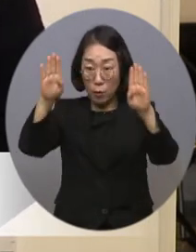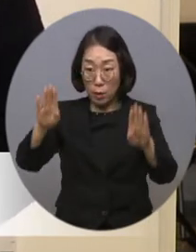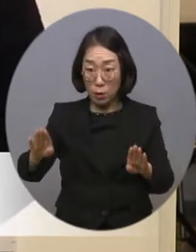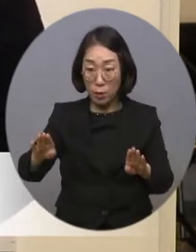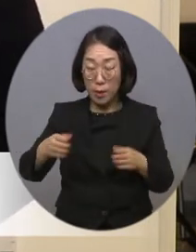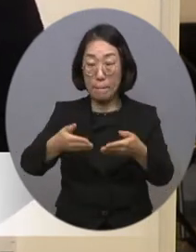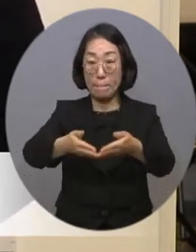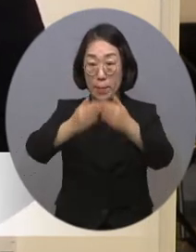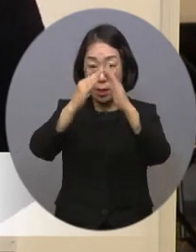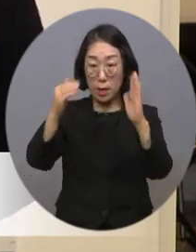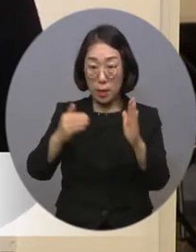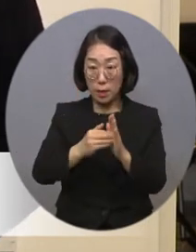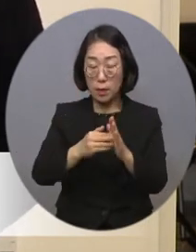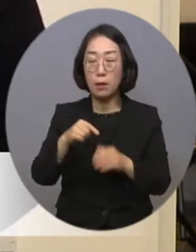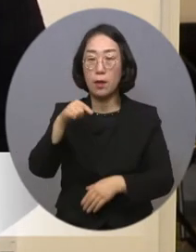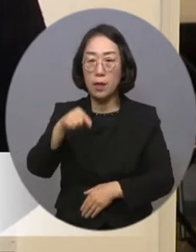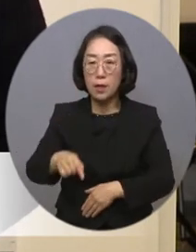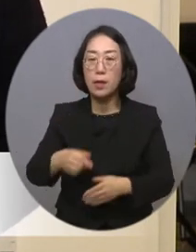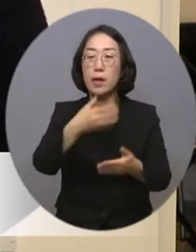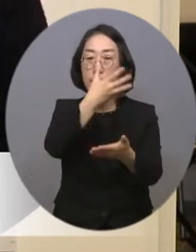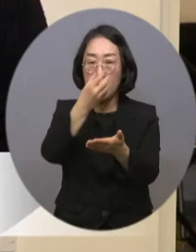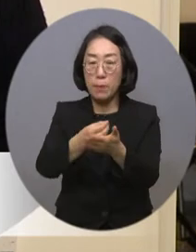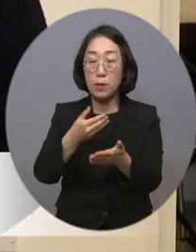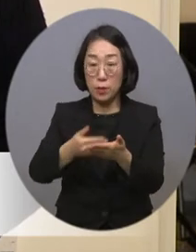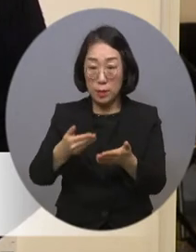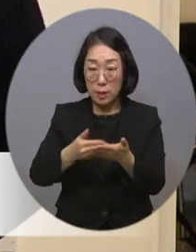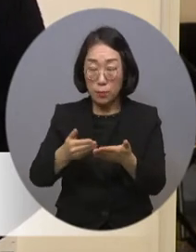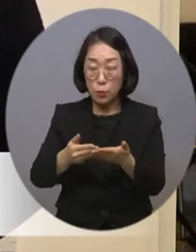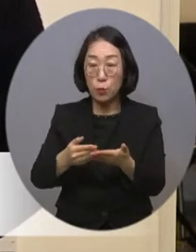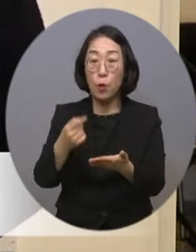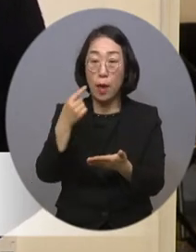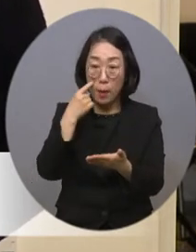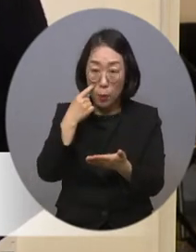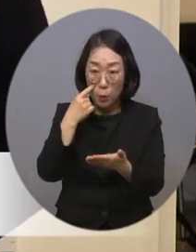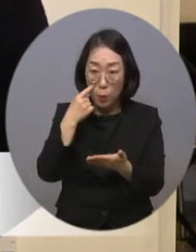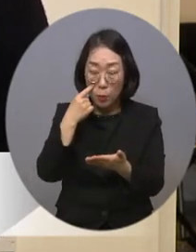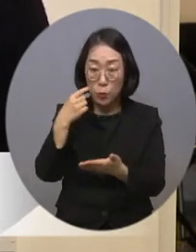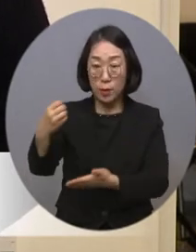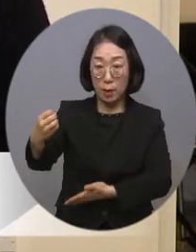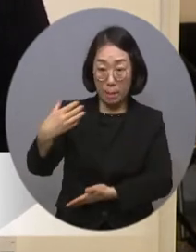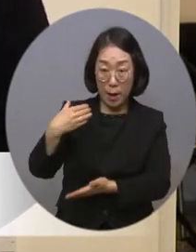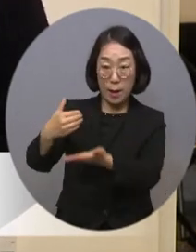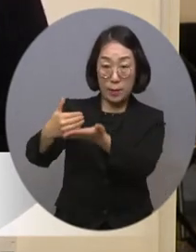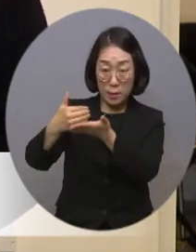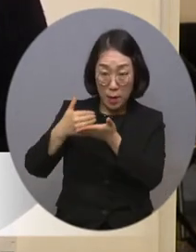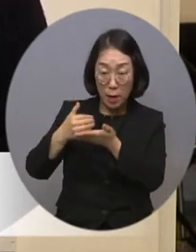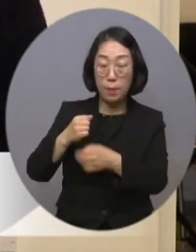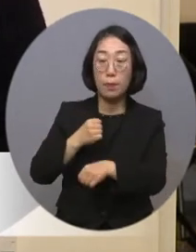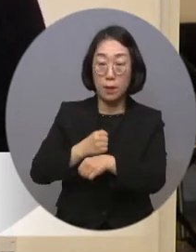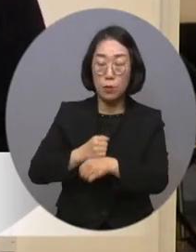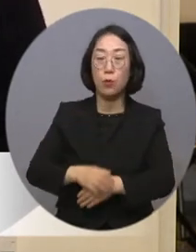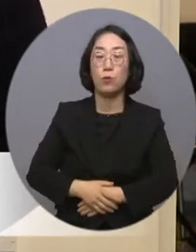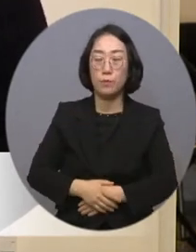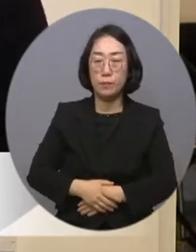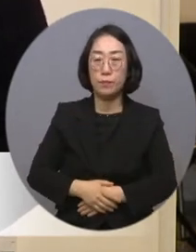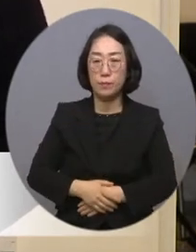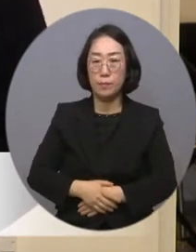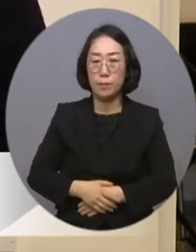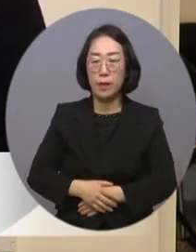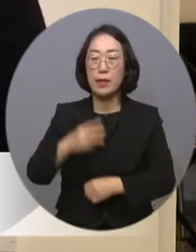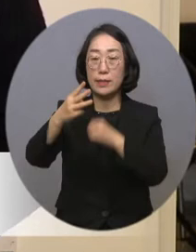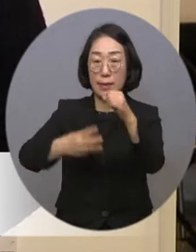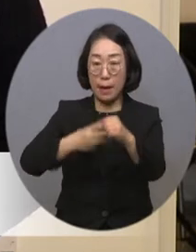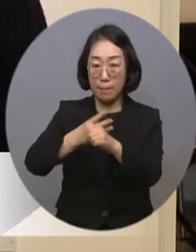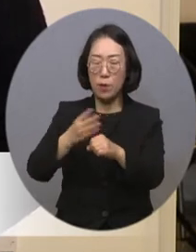박상태 작가도 도성 풍경을 한번 그림으로 표현해서 전시를 했으면 좋겠다 이런 이야기가 있어서 이제 그때 한